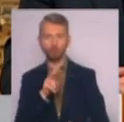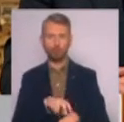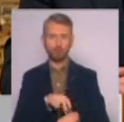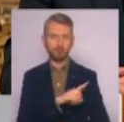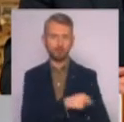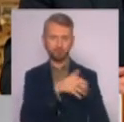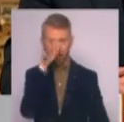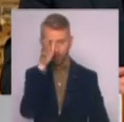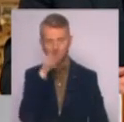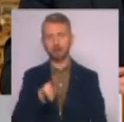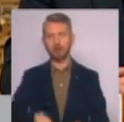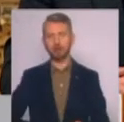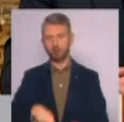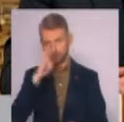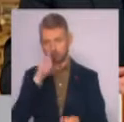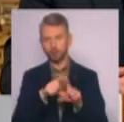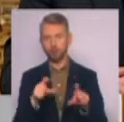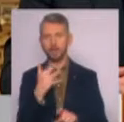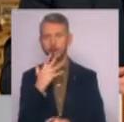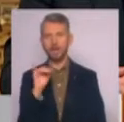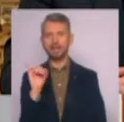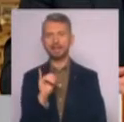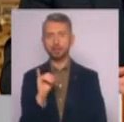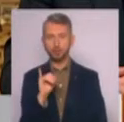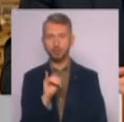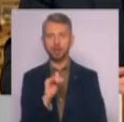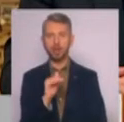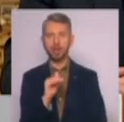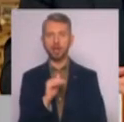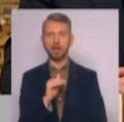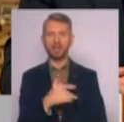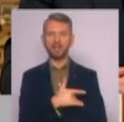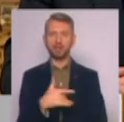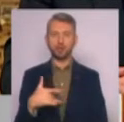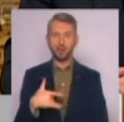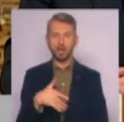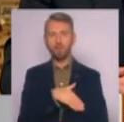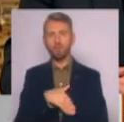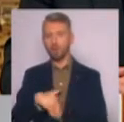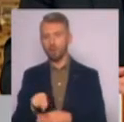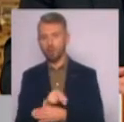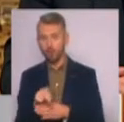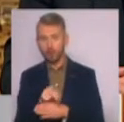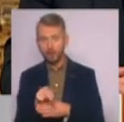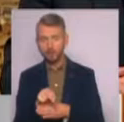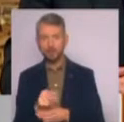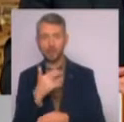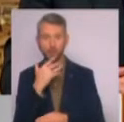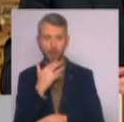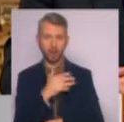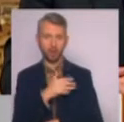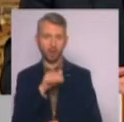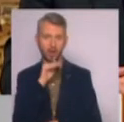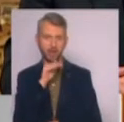директор державної установи Національний інститут фізіатрії і пульмонології імені Феофіла Гавриловича Яновського Національної